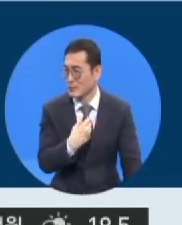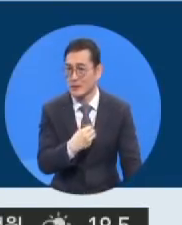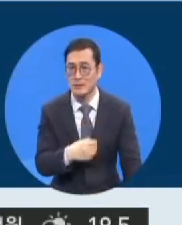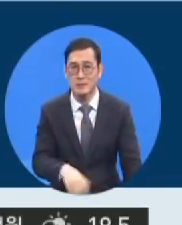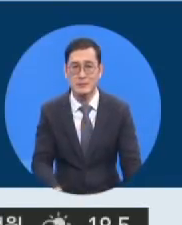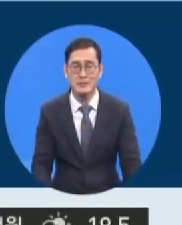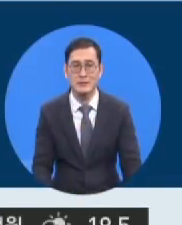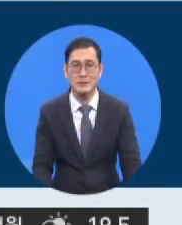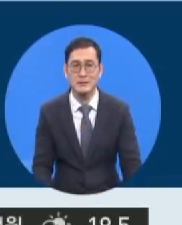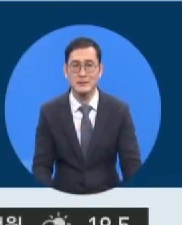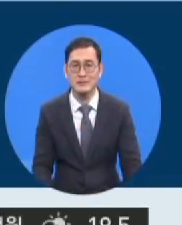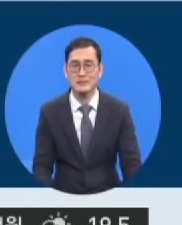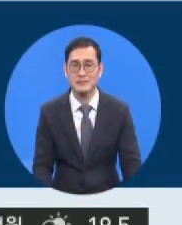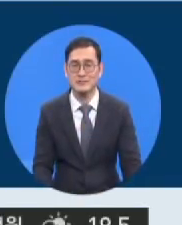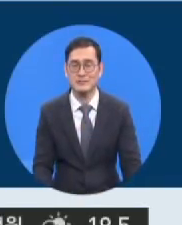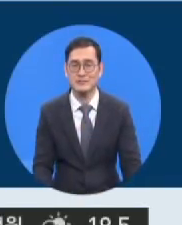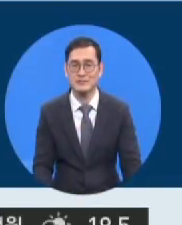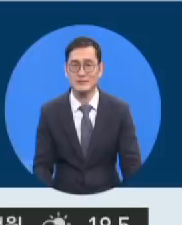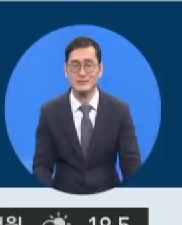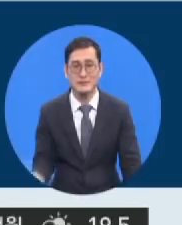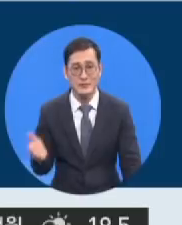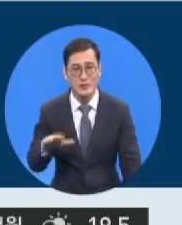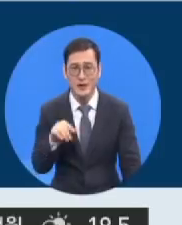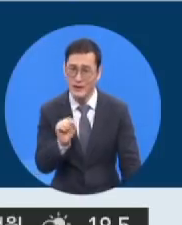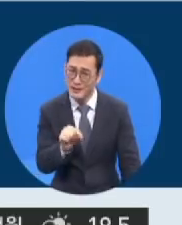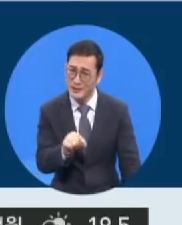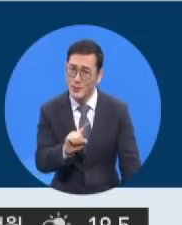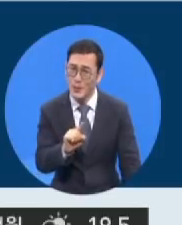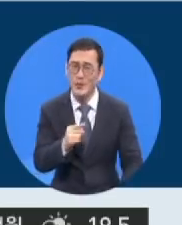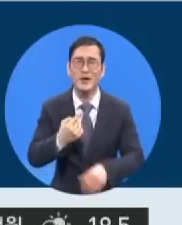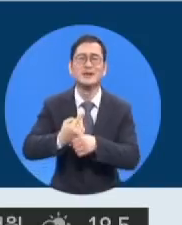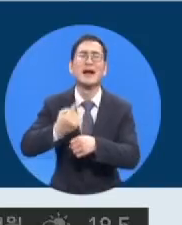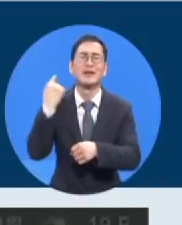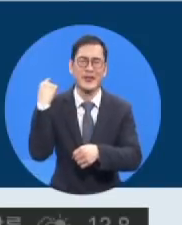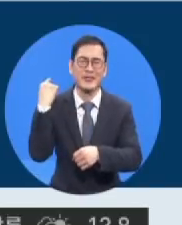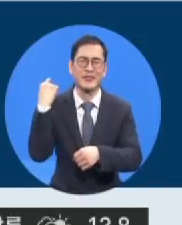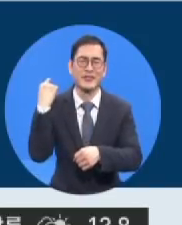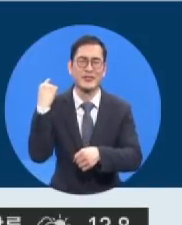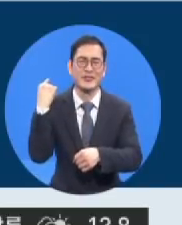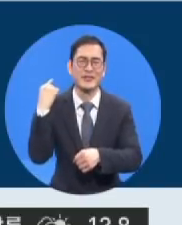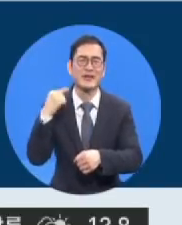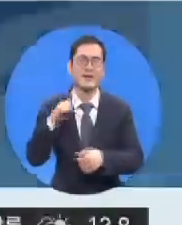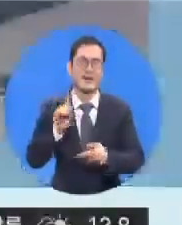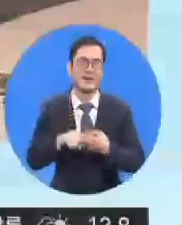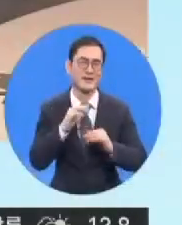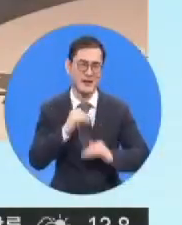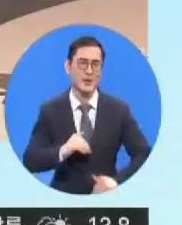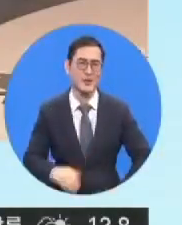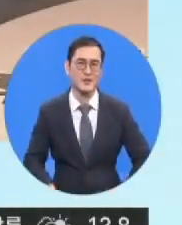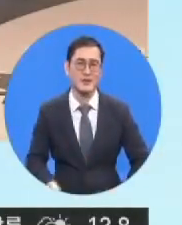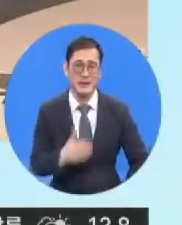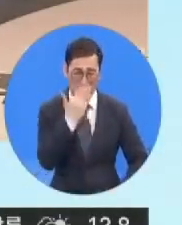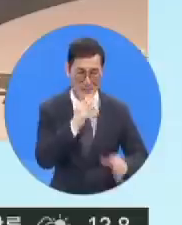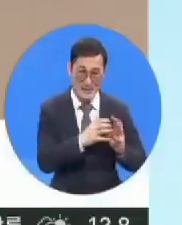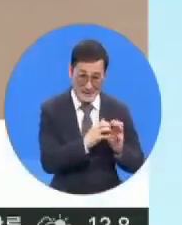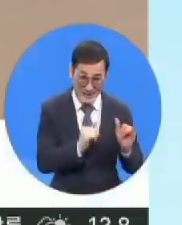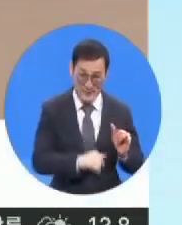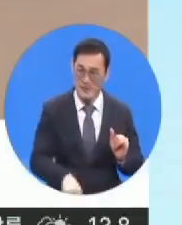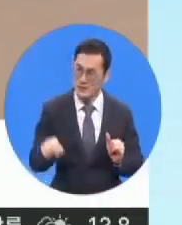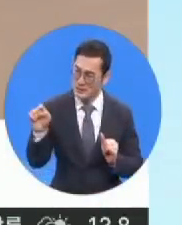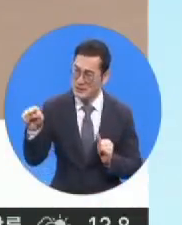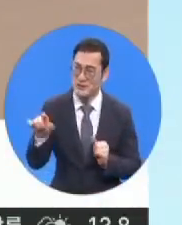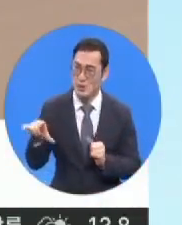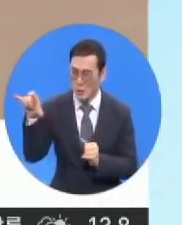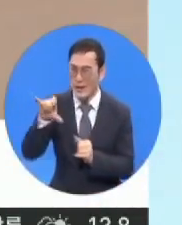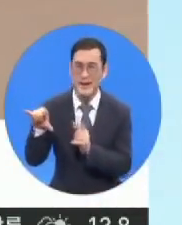보면 우리 K방역이라고 해서 그랬죠. 신속한 검사. 드라이빙 스루 굉장히 네, 그렇죠. 유명했잖아요. 그런 것들로 한국이 빨리